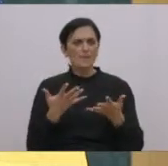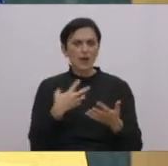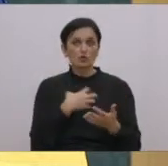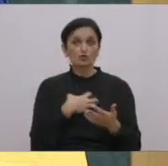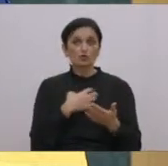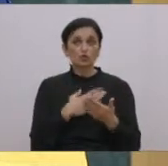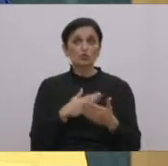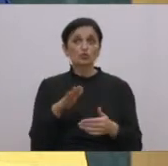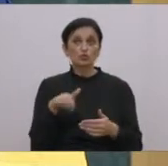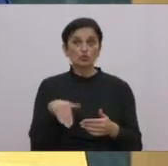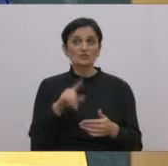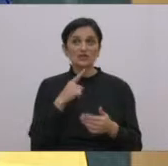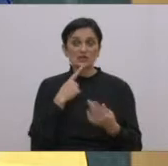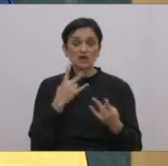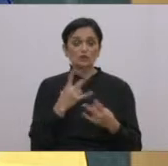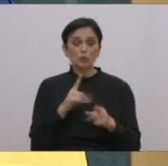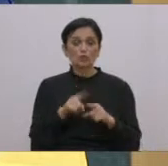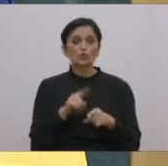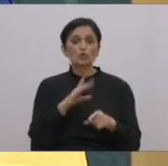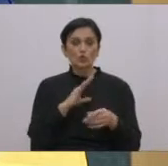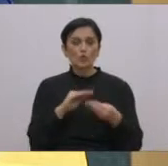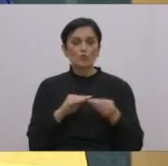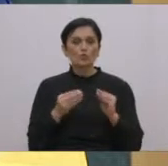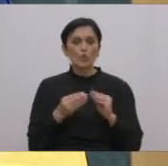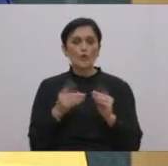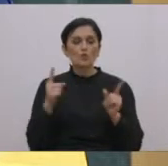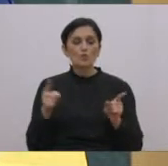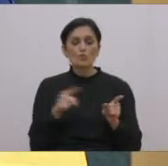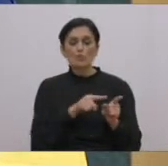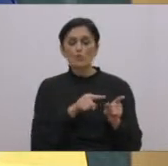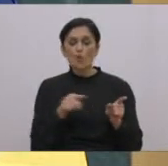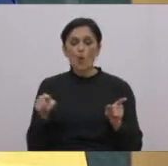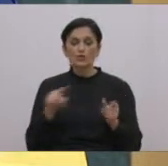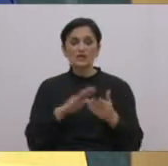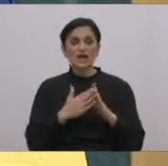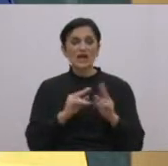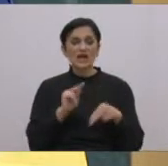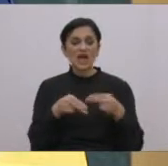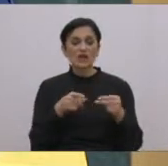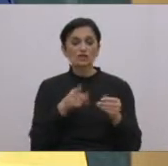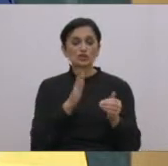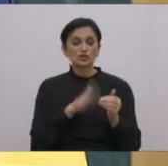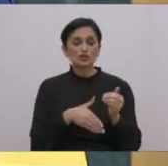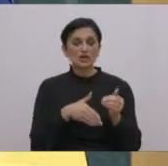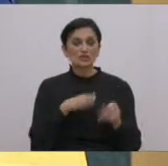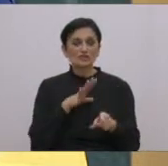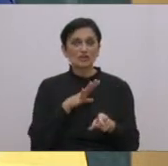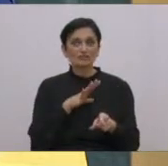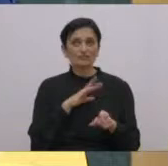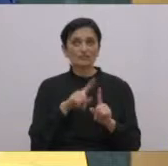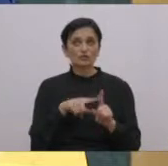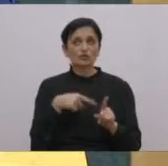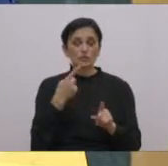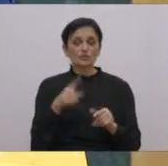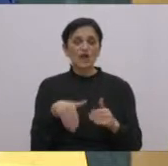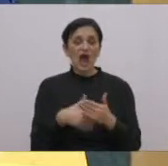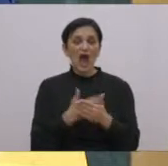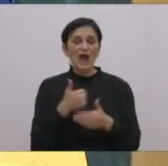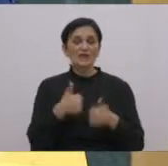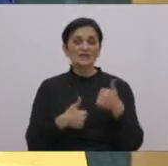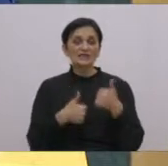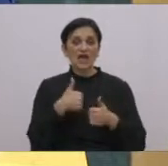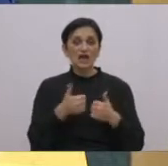თუმცა რა თქმა უნდა ასევე იყო გამოწვევა ის მონაკვეთი, სადაც მოგვიწია ხელშეკრულების შეწყვეტა და შემდგომ უკვე ახალი ტენდერის